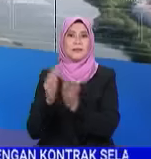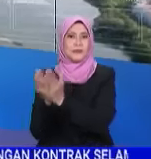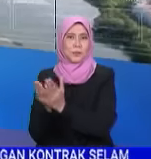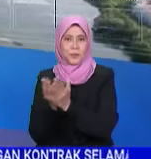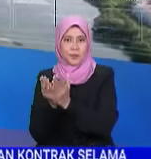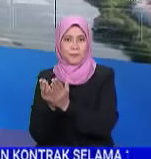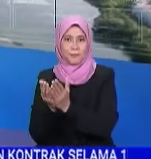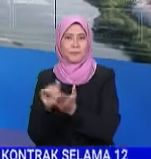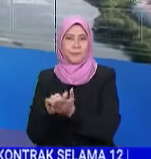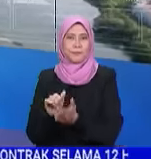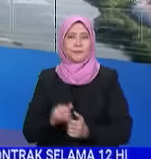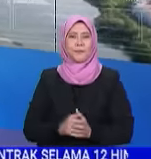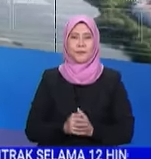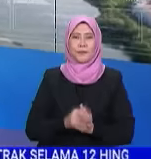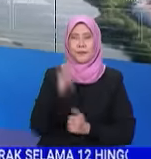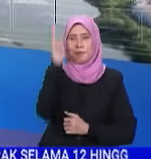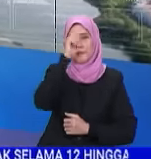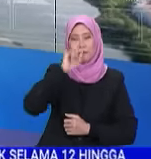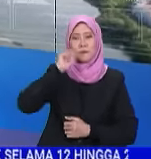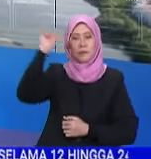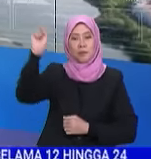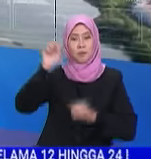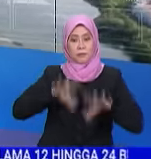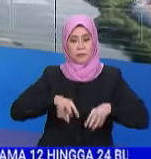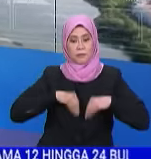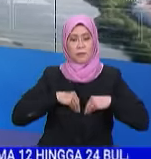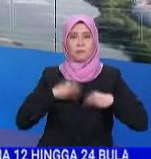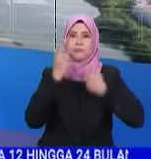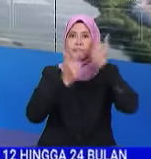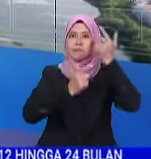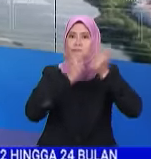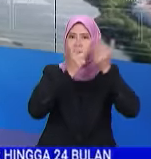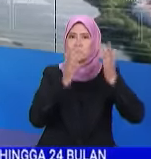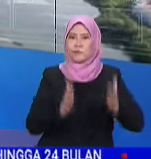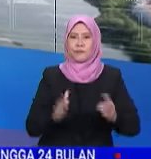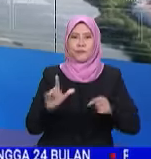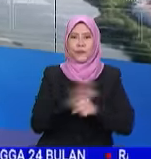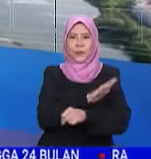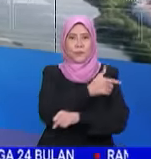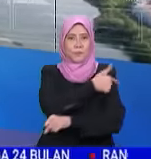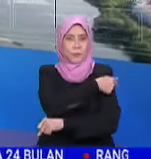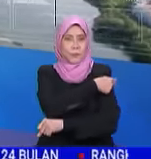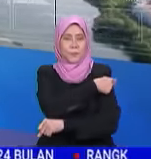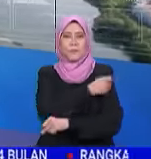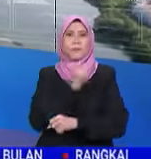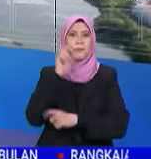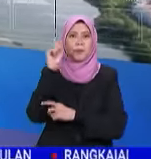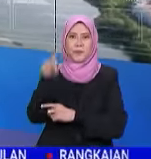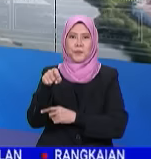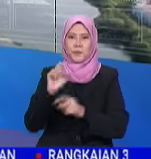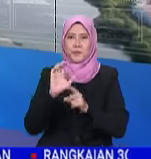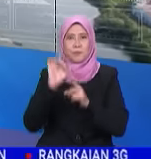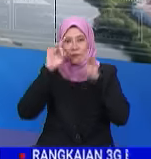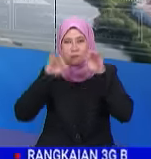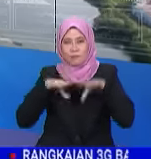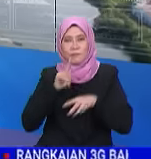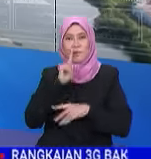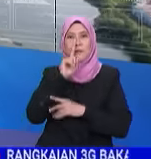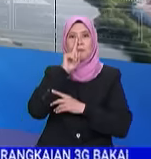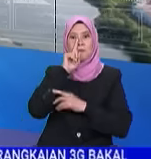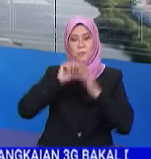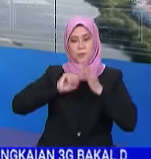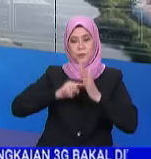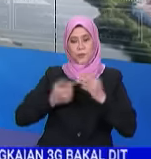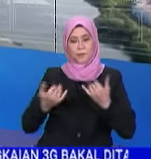berkenaan kerajaan Sabah menerima kedatangan pelancong yang lengkap divaksinasi tanpa perlu menjalani ujian saringan